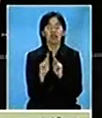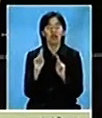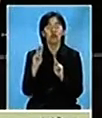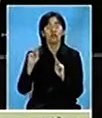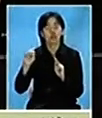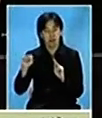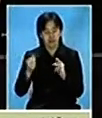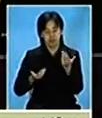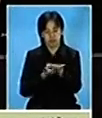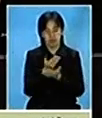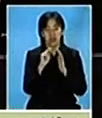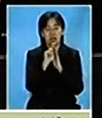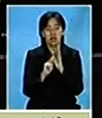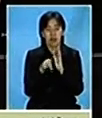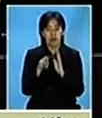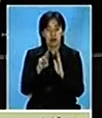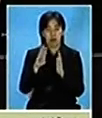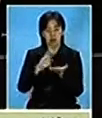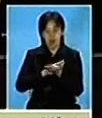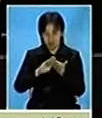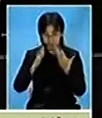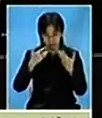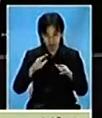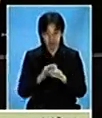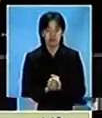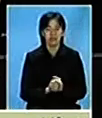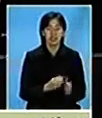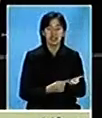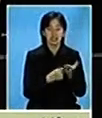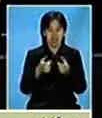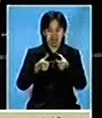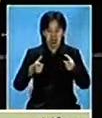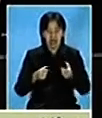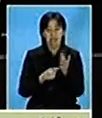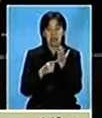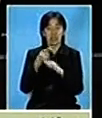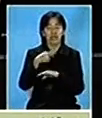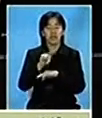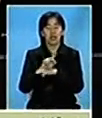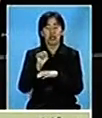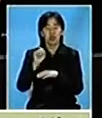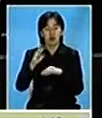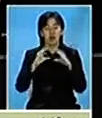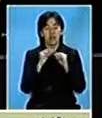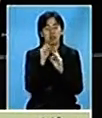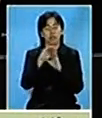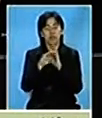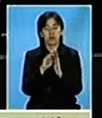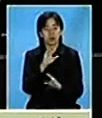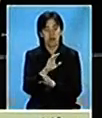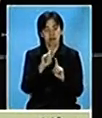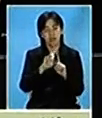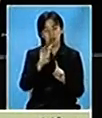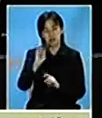ได้พิจารณาร่างพรบฉบับนี้เสร็จแล้วและได้นำเสนอรายงานต่อประธานรัฐสภาตามข้อบังคับชุมข้อที่